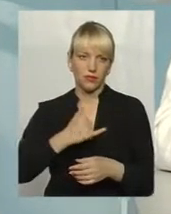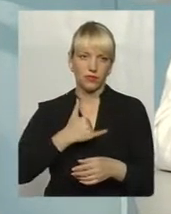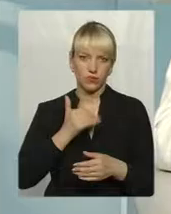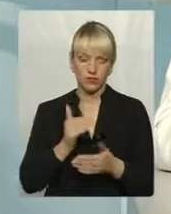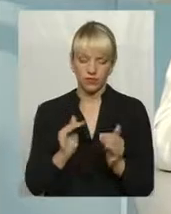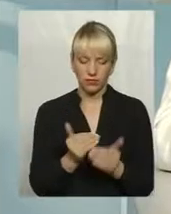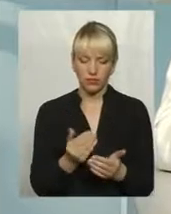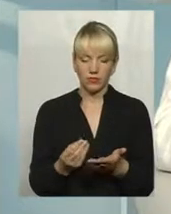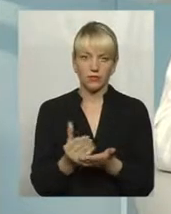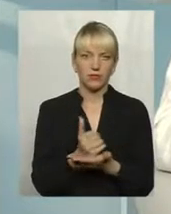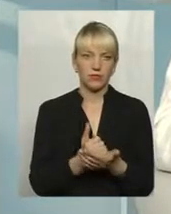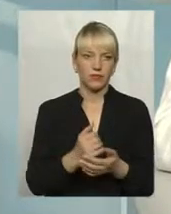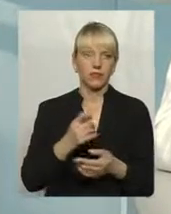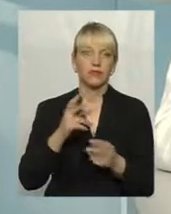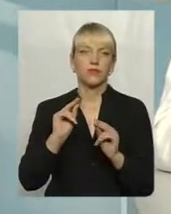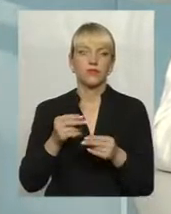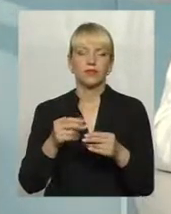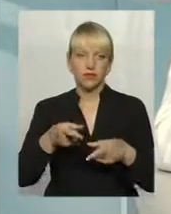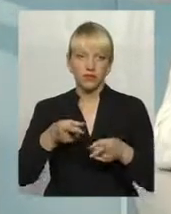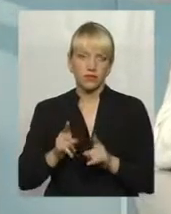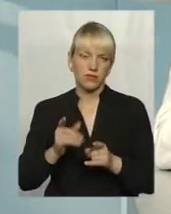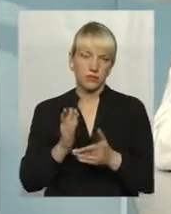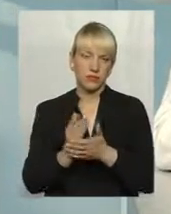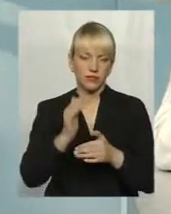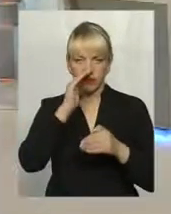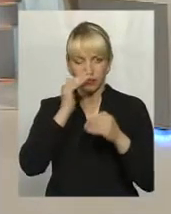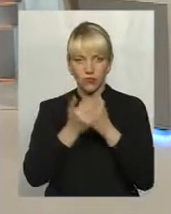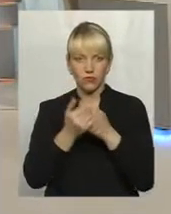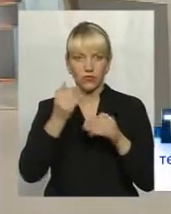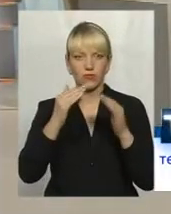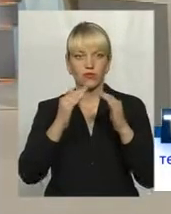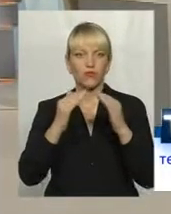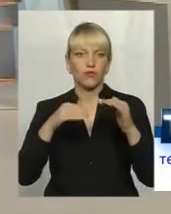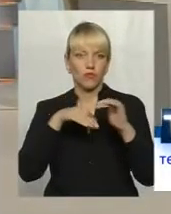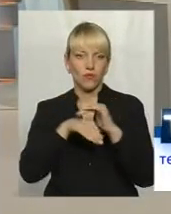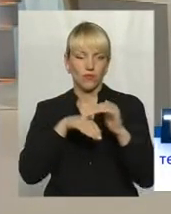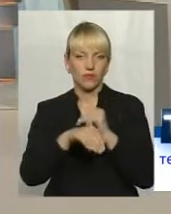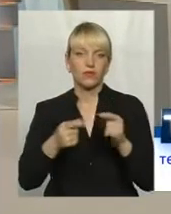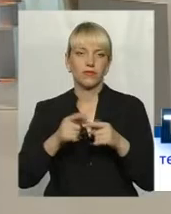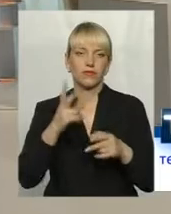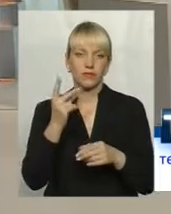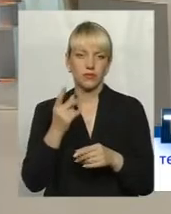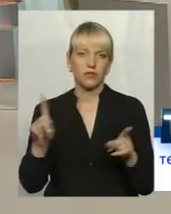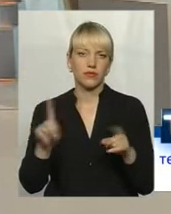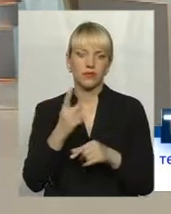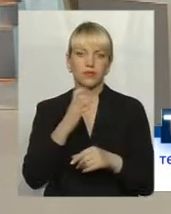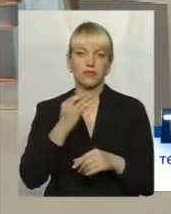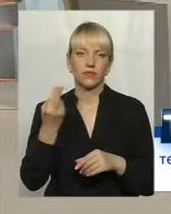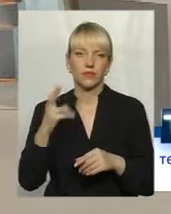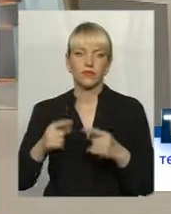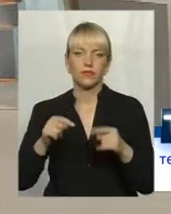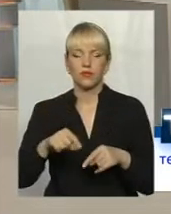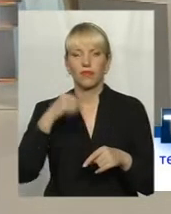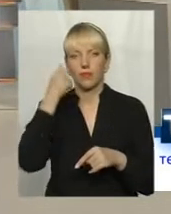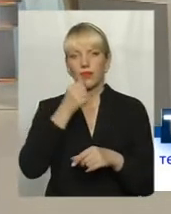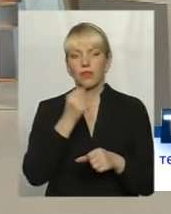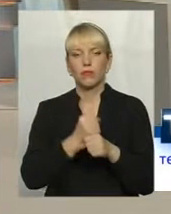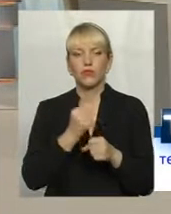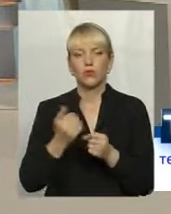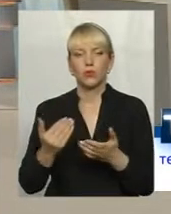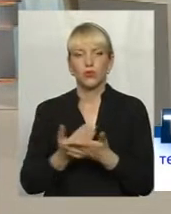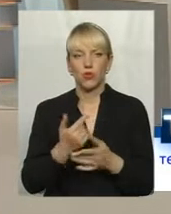зібрано врожаю, чим насправді лежить в коморі чи вже реалізоване. Друге, це те, що із 1 січня поточного року працює